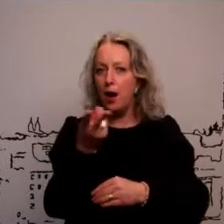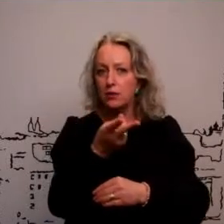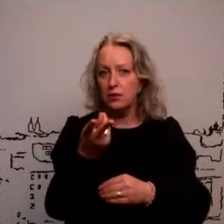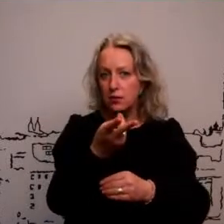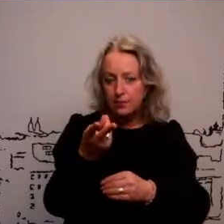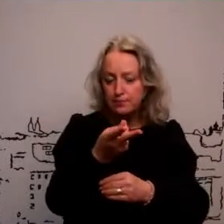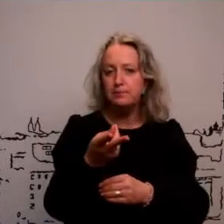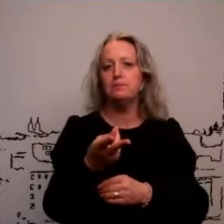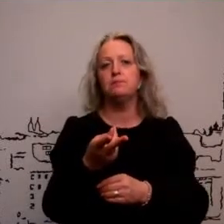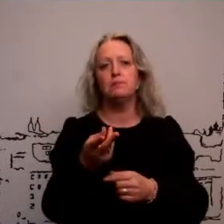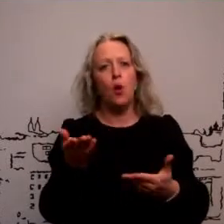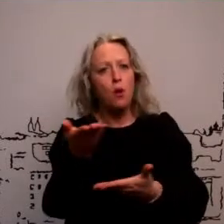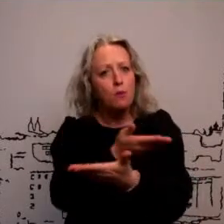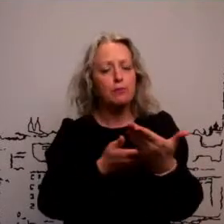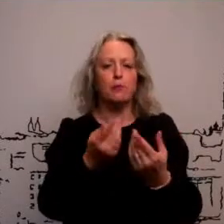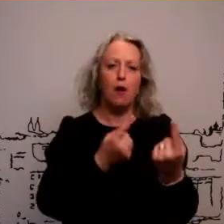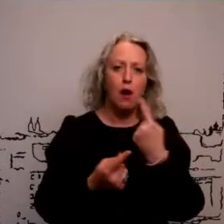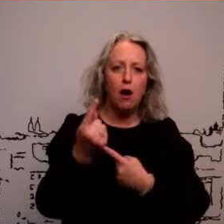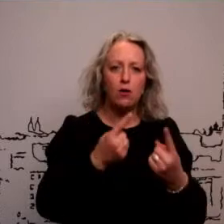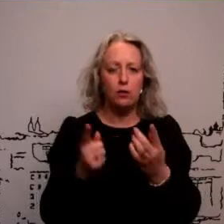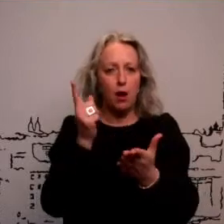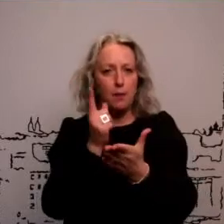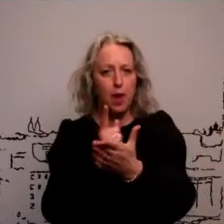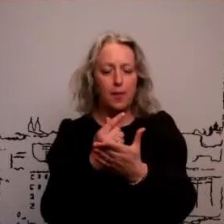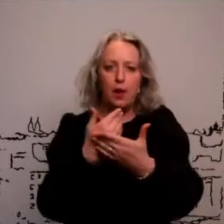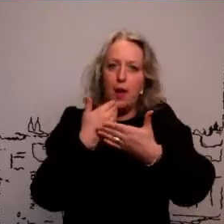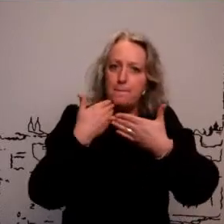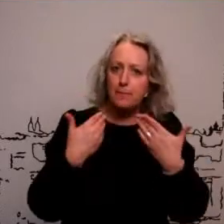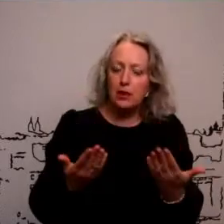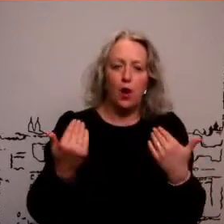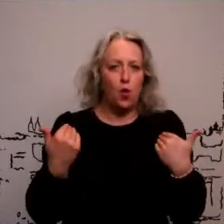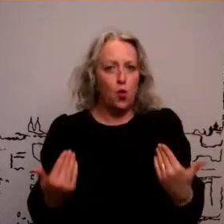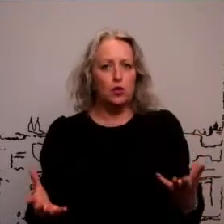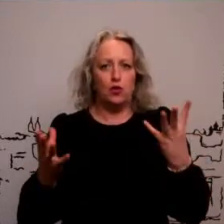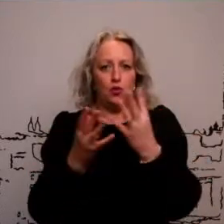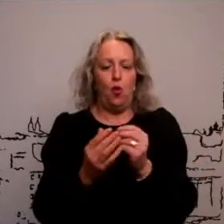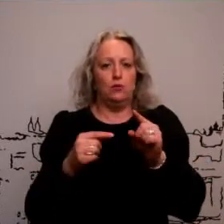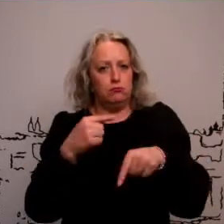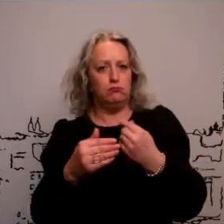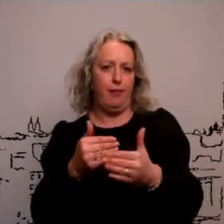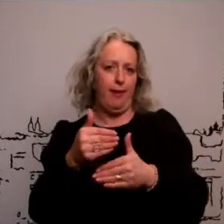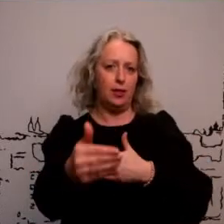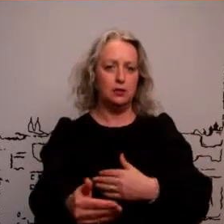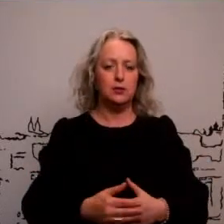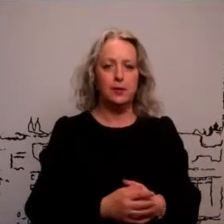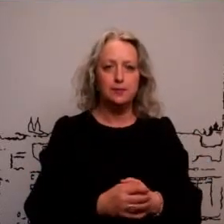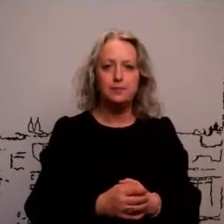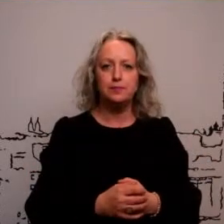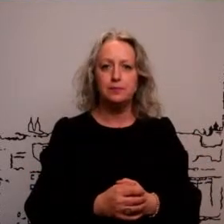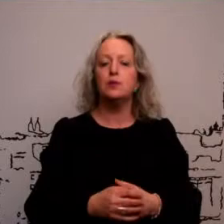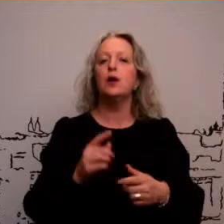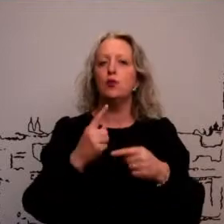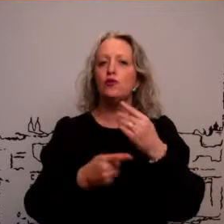kes peavad arutama läbi, mida ja kuidas me hakkame nüüd koos edasi tegema ja sellega